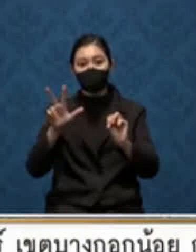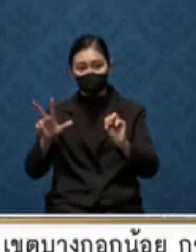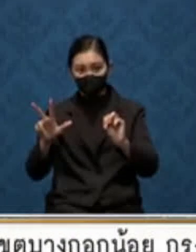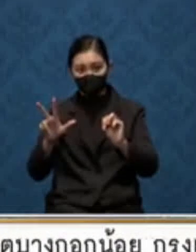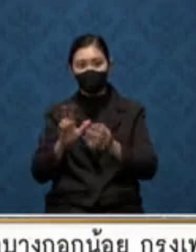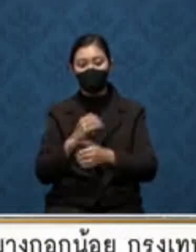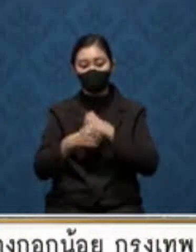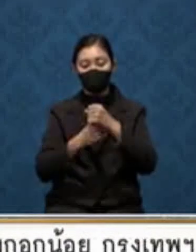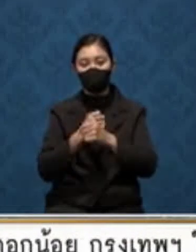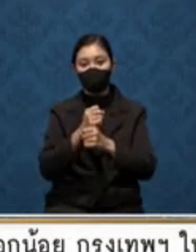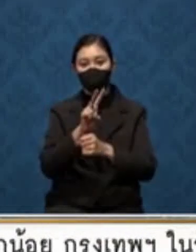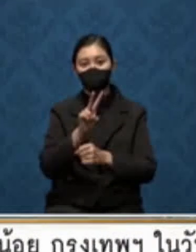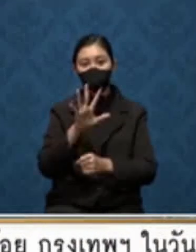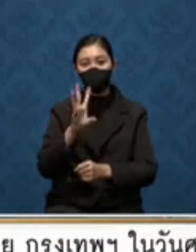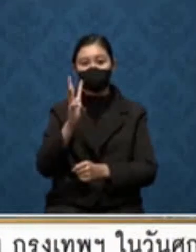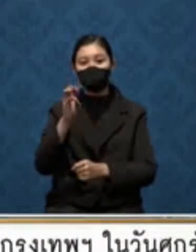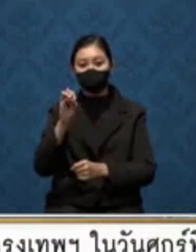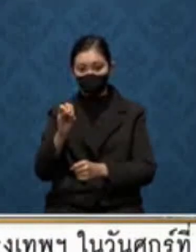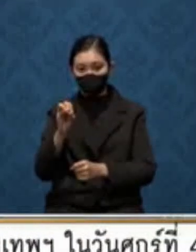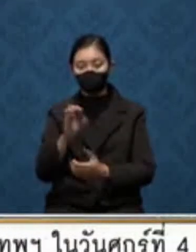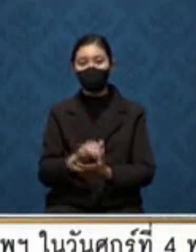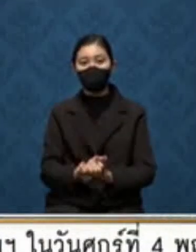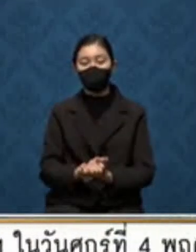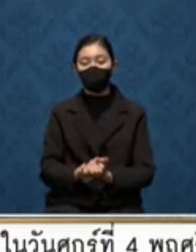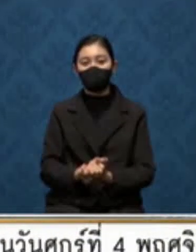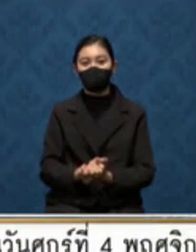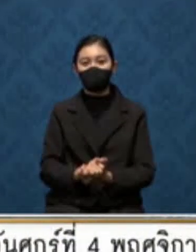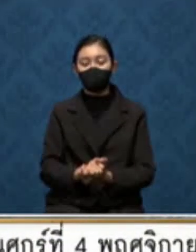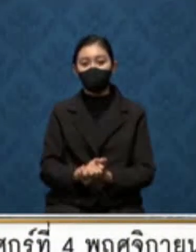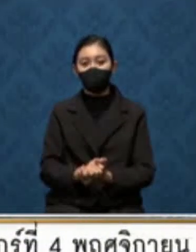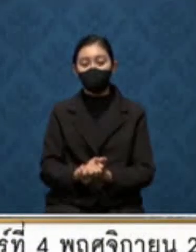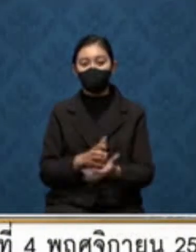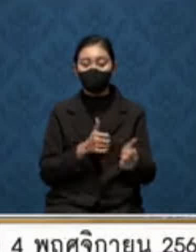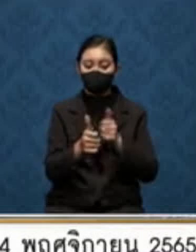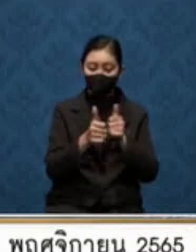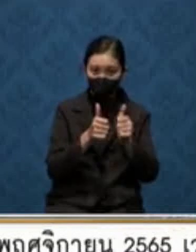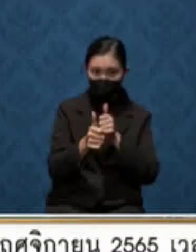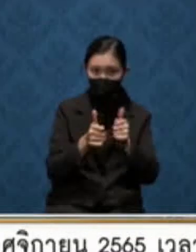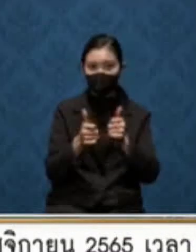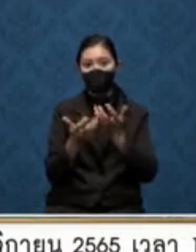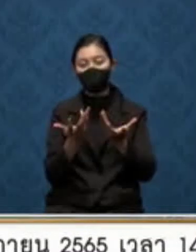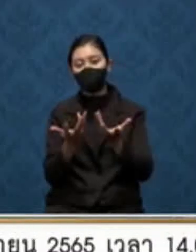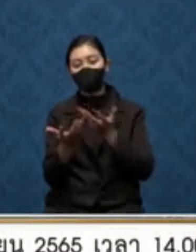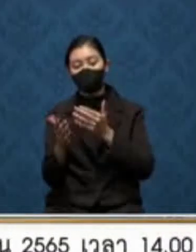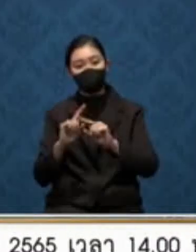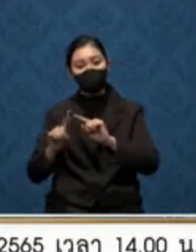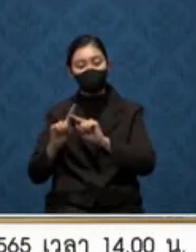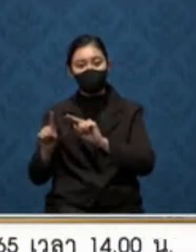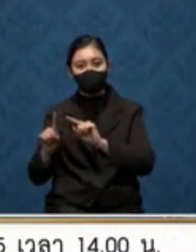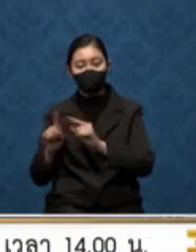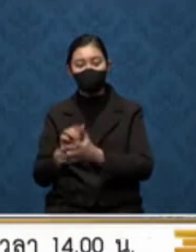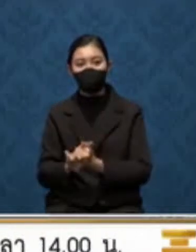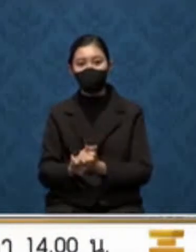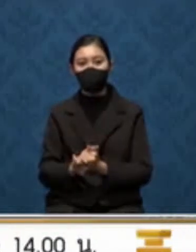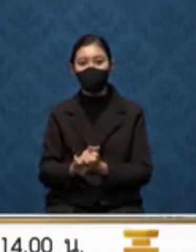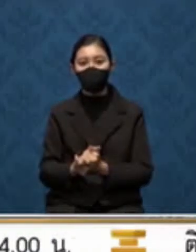60 เพื่อทจะไม่ให้มีการกีดกัน การแ่งขั้น ผานกำลงการผลิกำลงแงม้า ทนจด